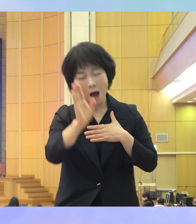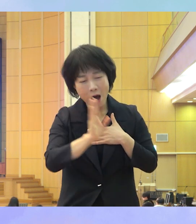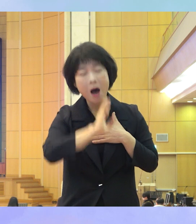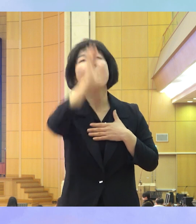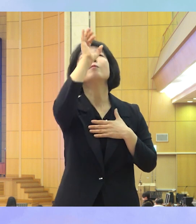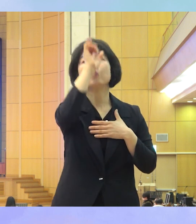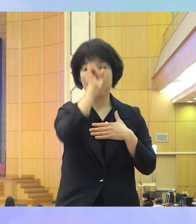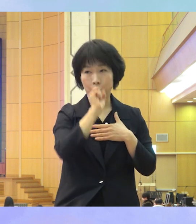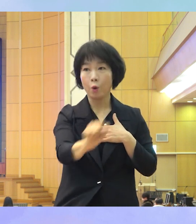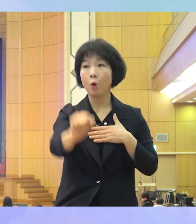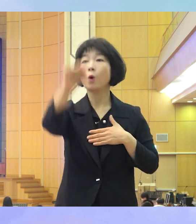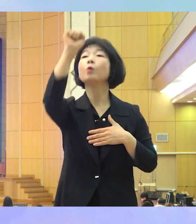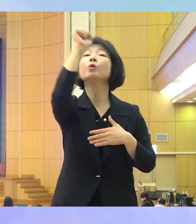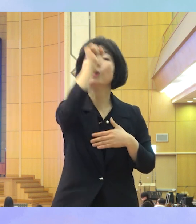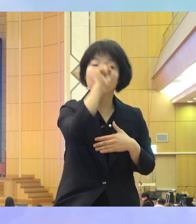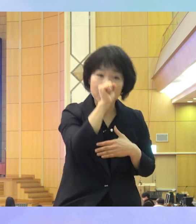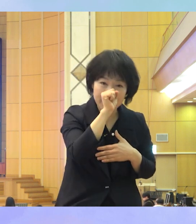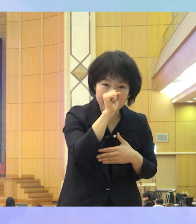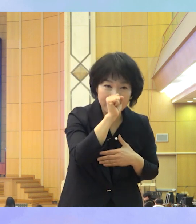참